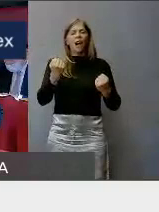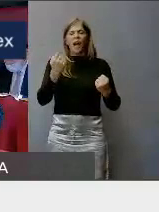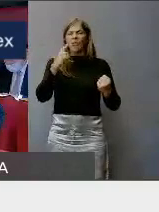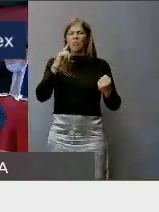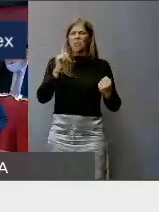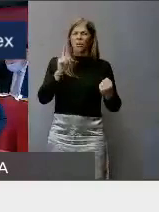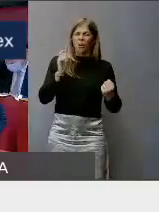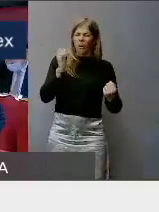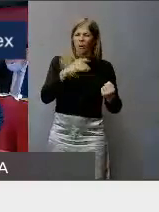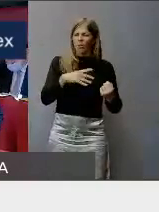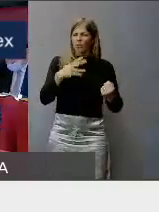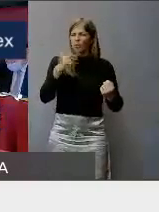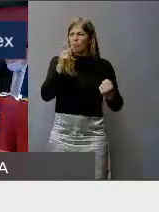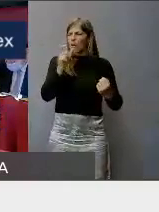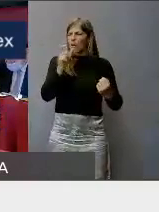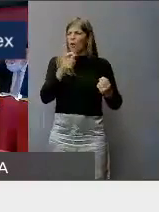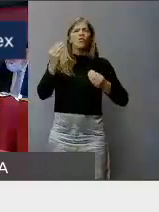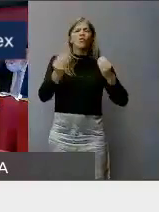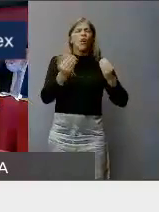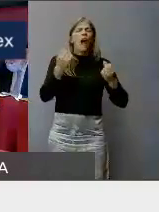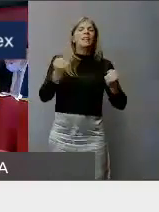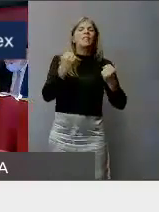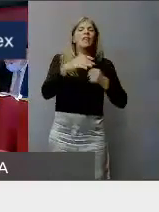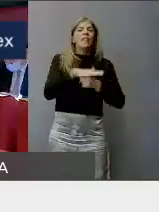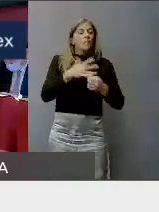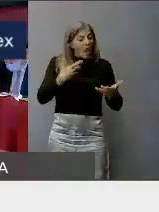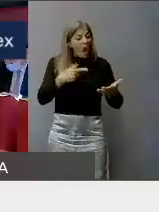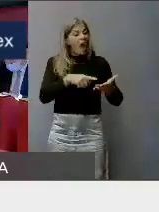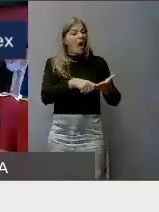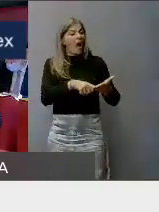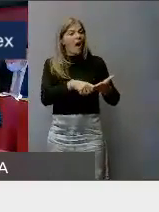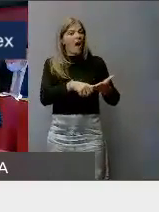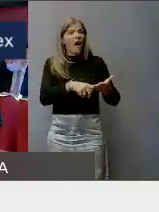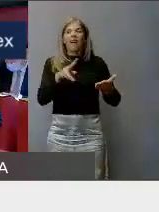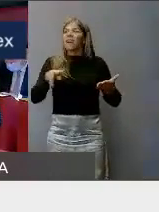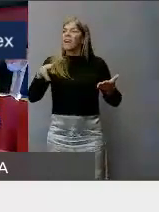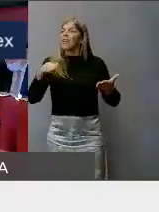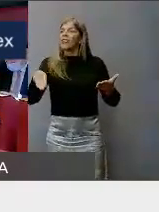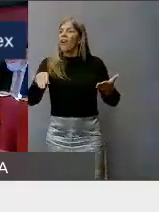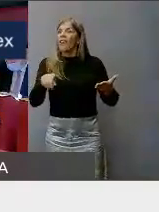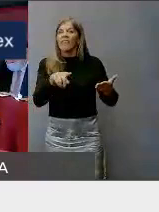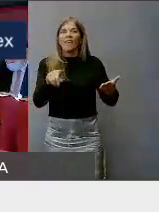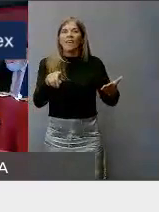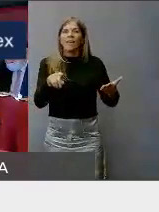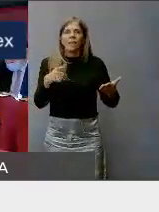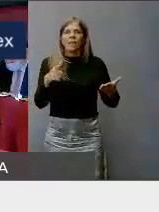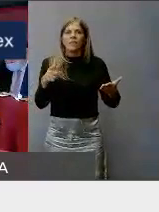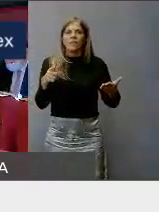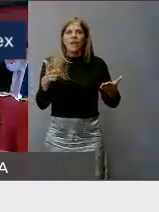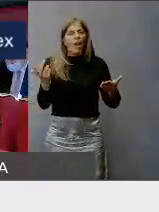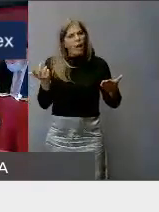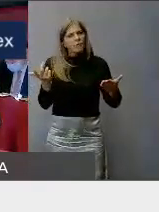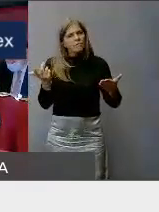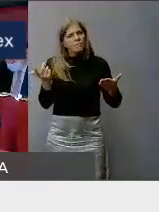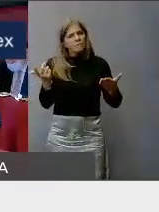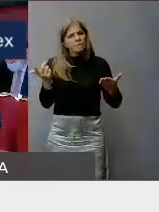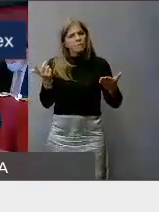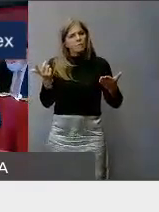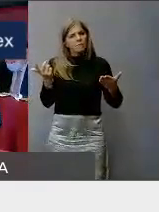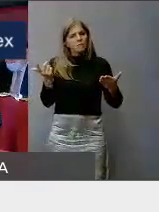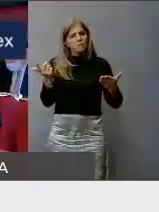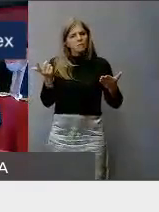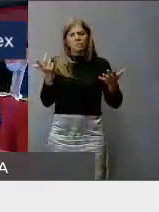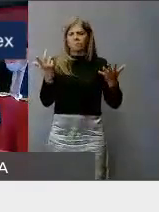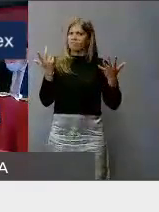la parola è divenuta cessione delle attività per le famiglie che non ci sono quindi anche la serietà credo non che io voglia mettere in dubbio questo ma